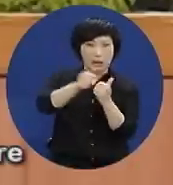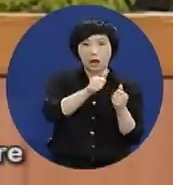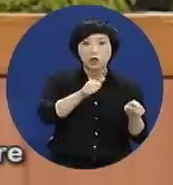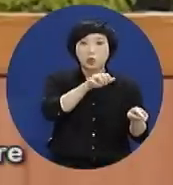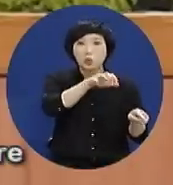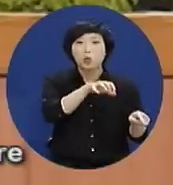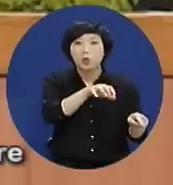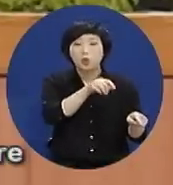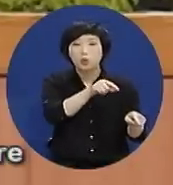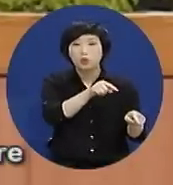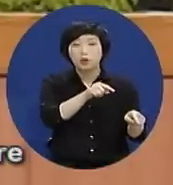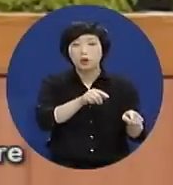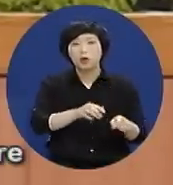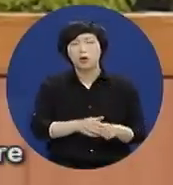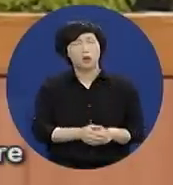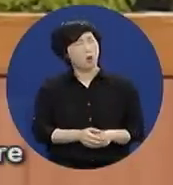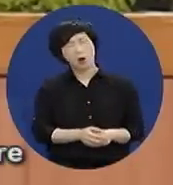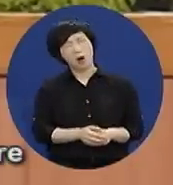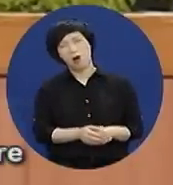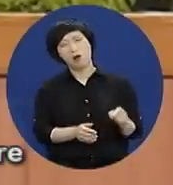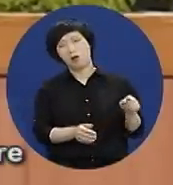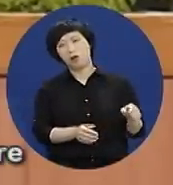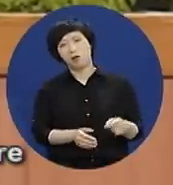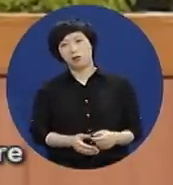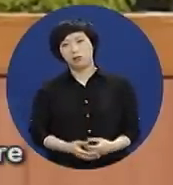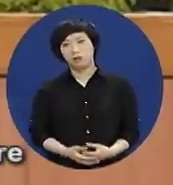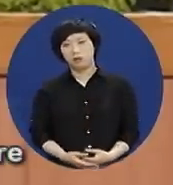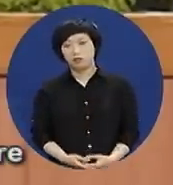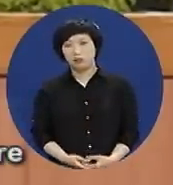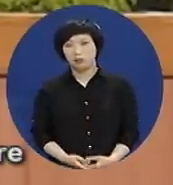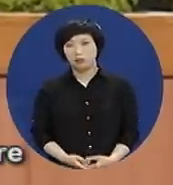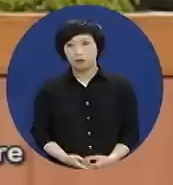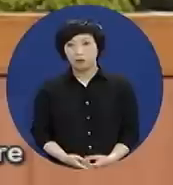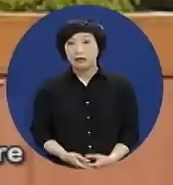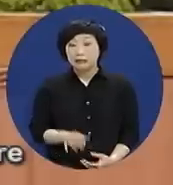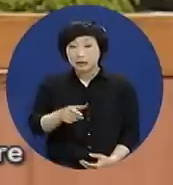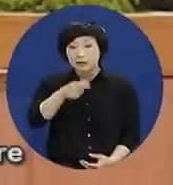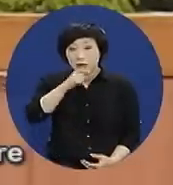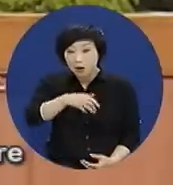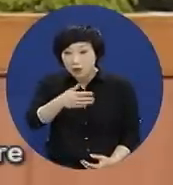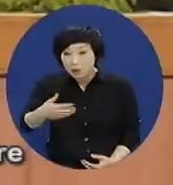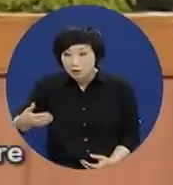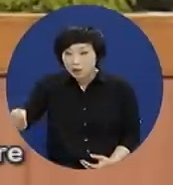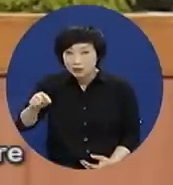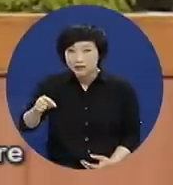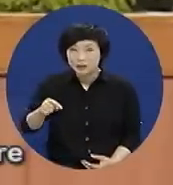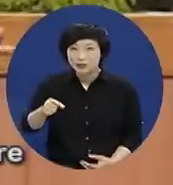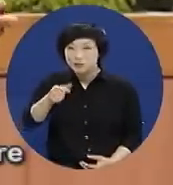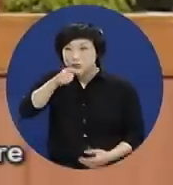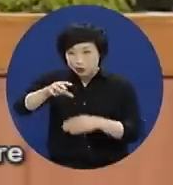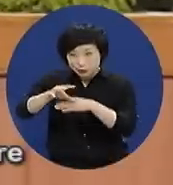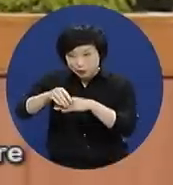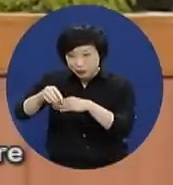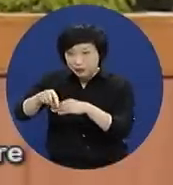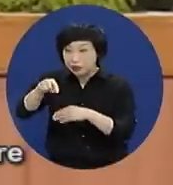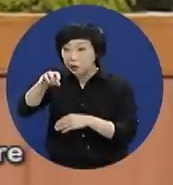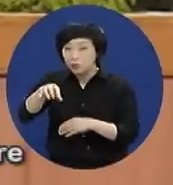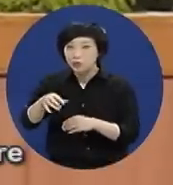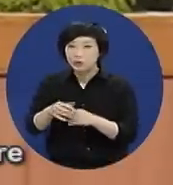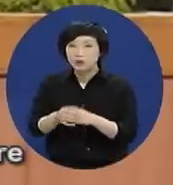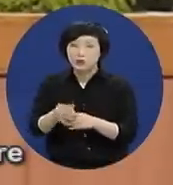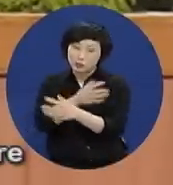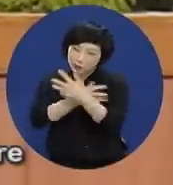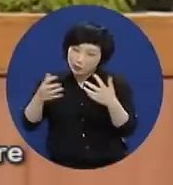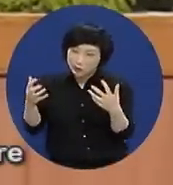も生えていませんでした川の水が流れて湿っているところには